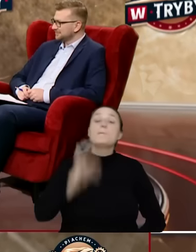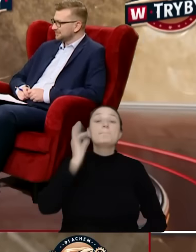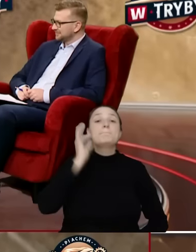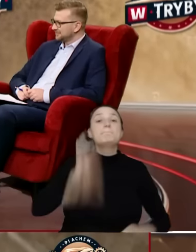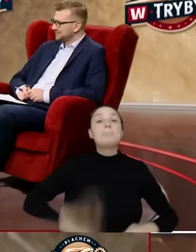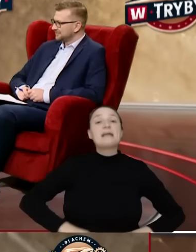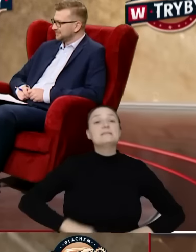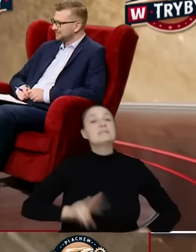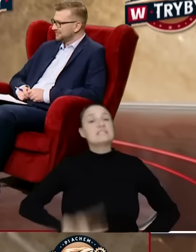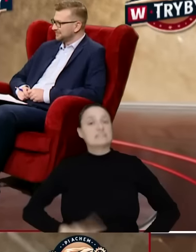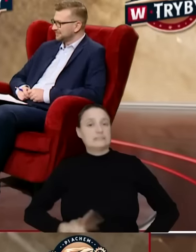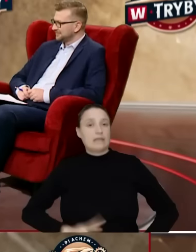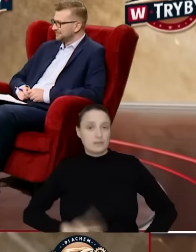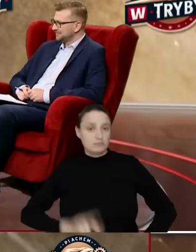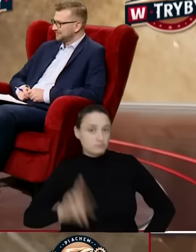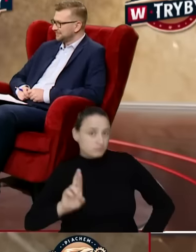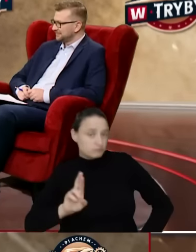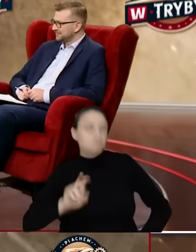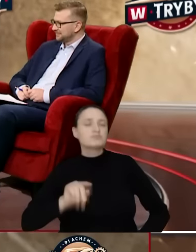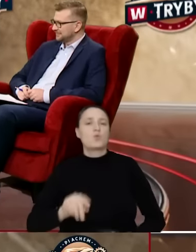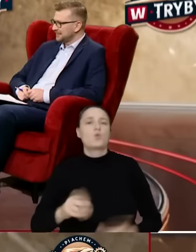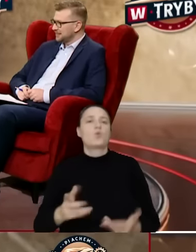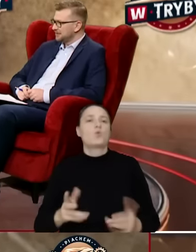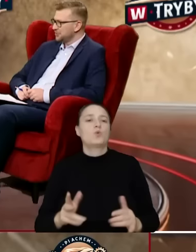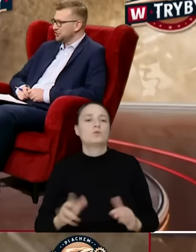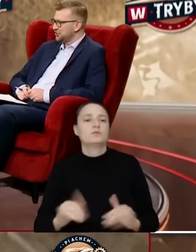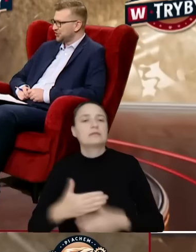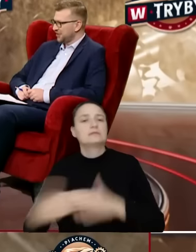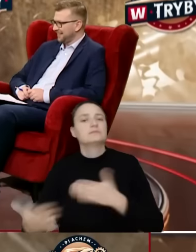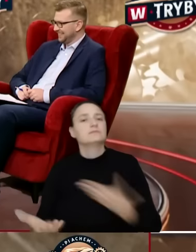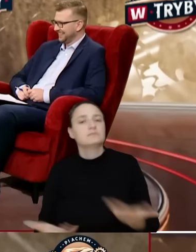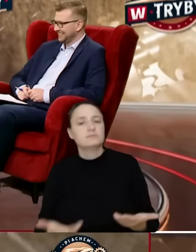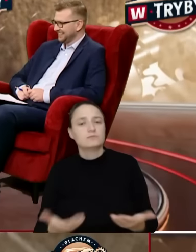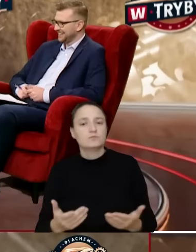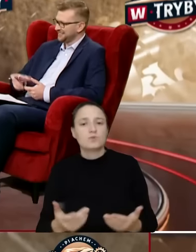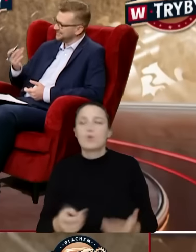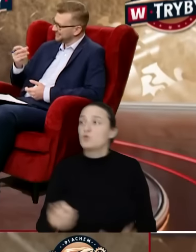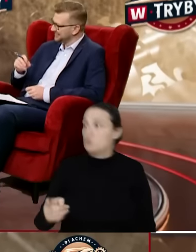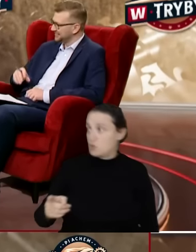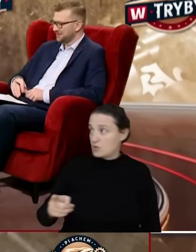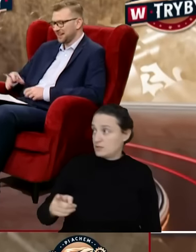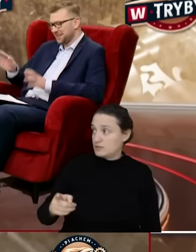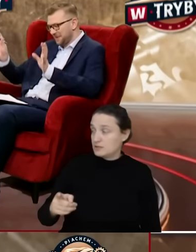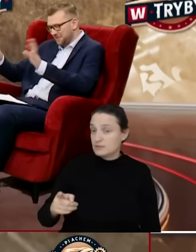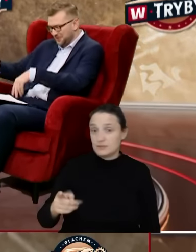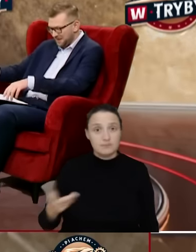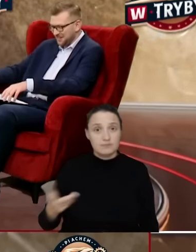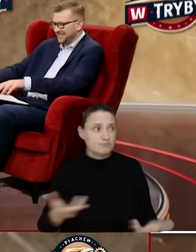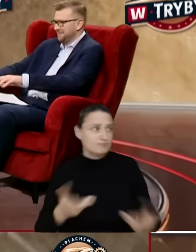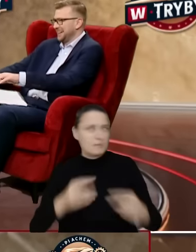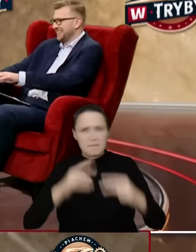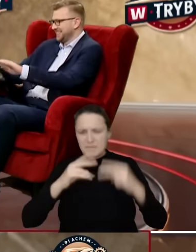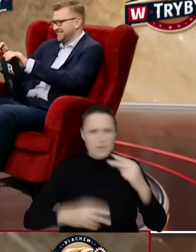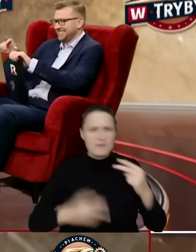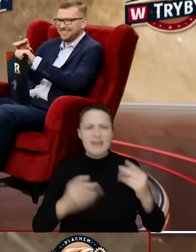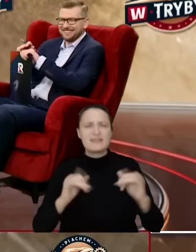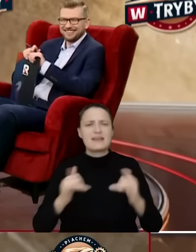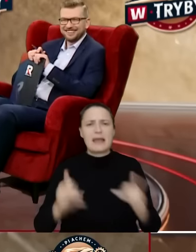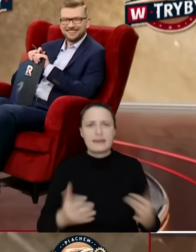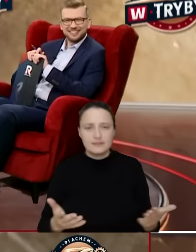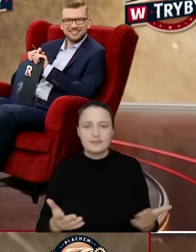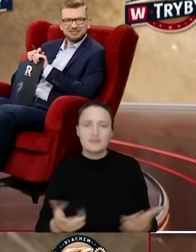ministra, bo to jest, bo zasługuje. Zobaczmy. Ministrze, to jest też odmiana. Dobra, posłuchajmy Izabeli